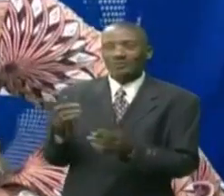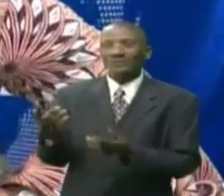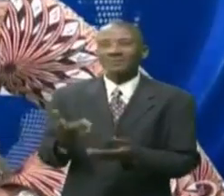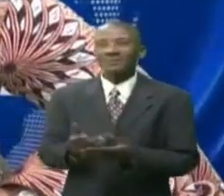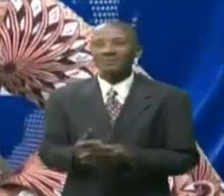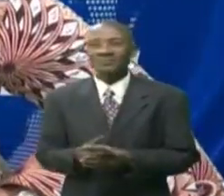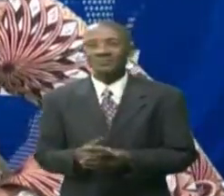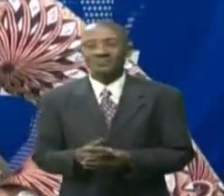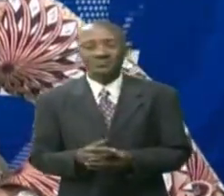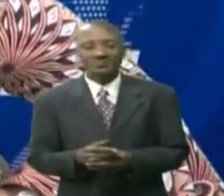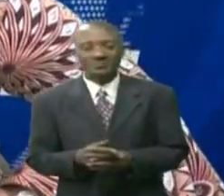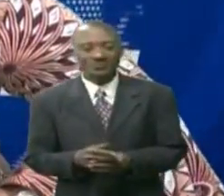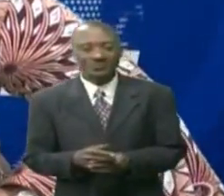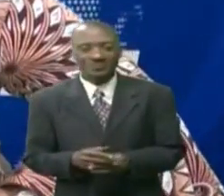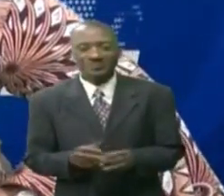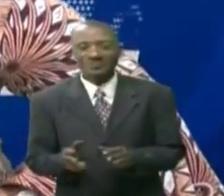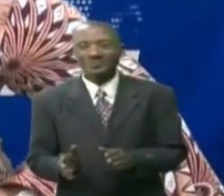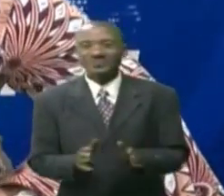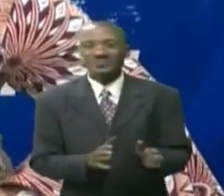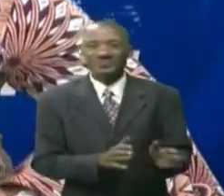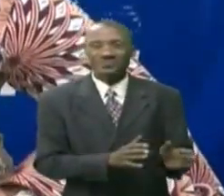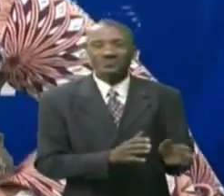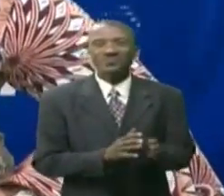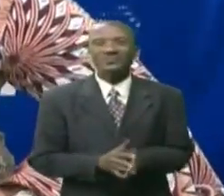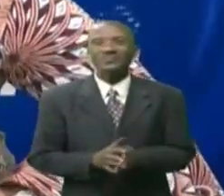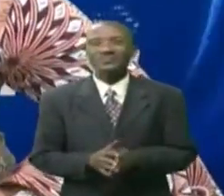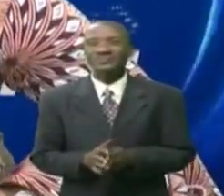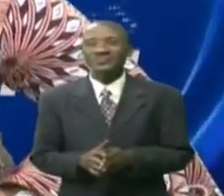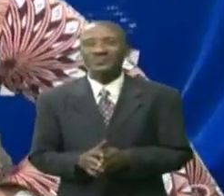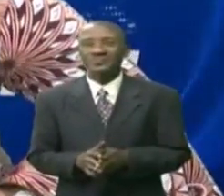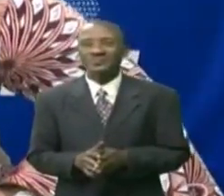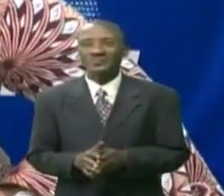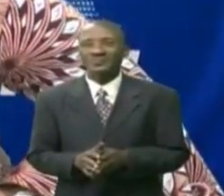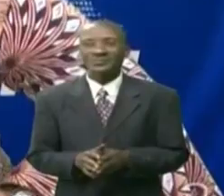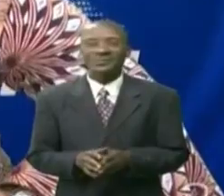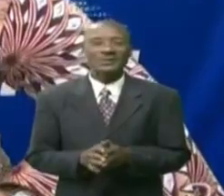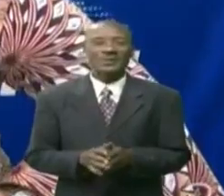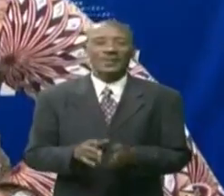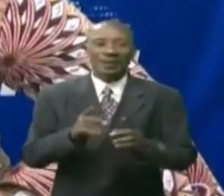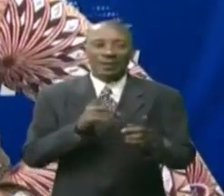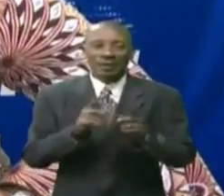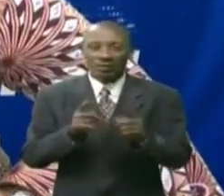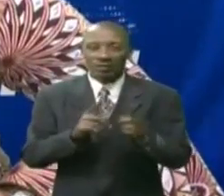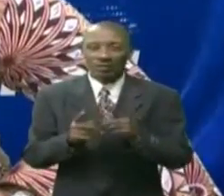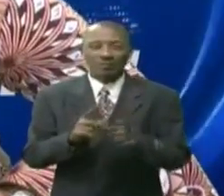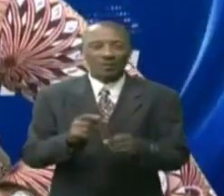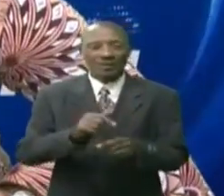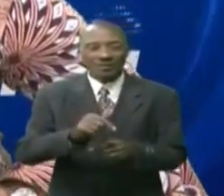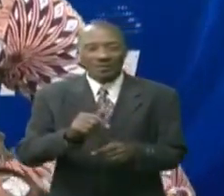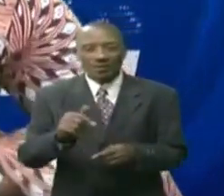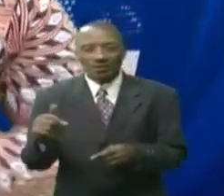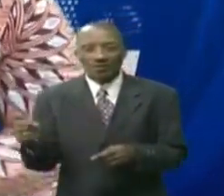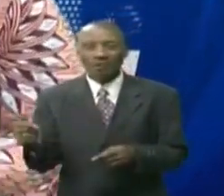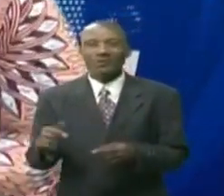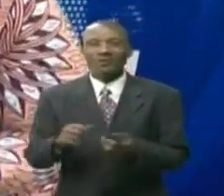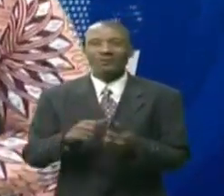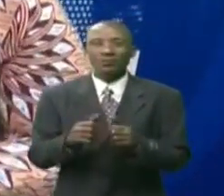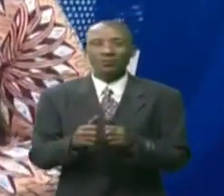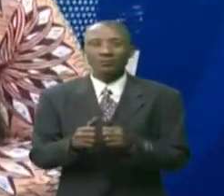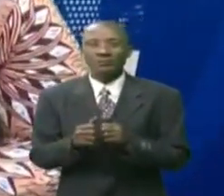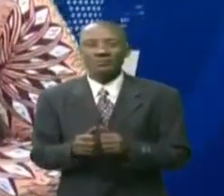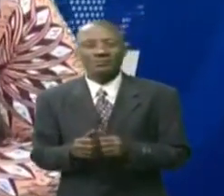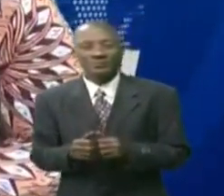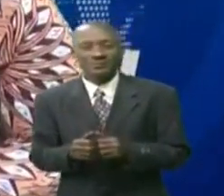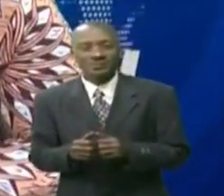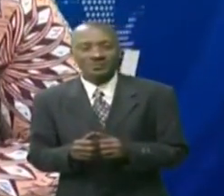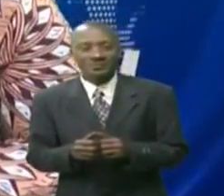Merci Sandra. Poursuivons ce journal, nous rendons dans le Haut-Katanga où ce constat est fait. Les briques utilisées pour